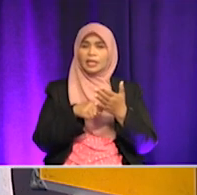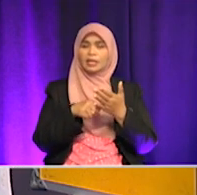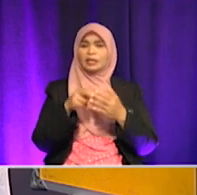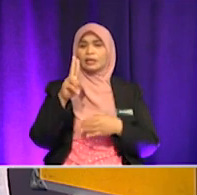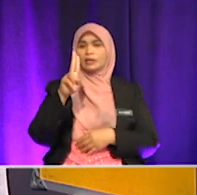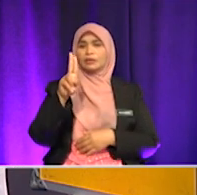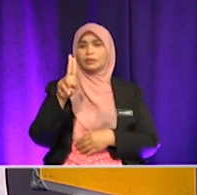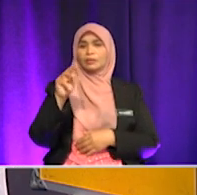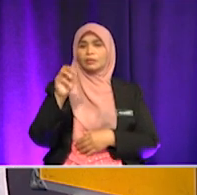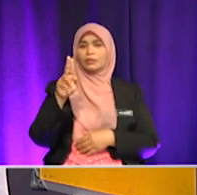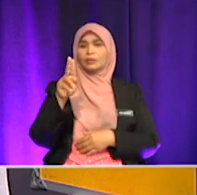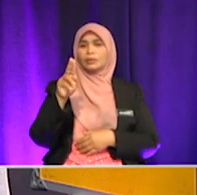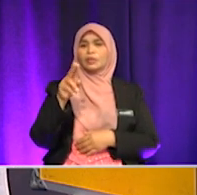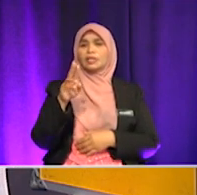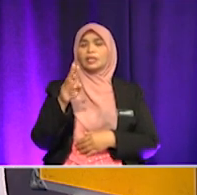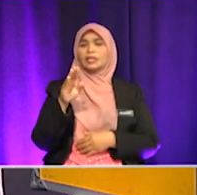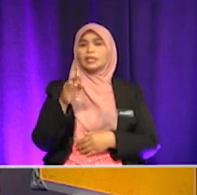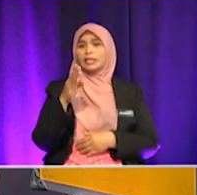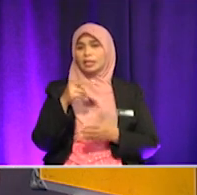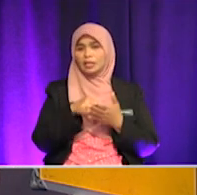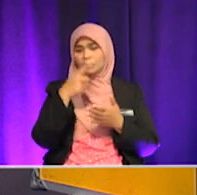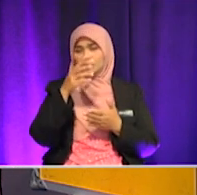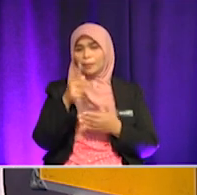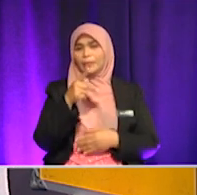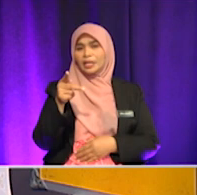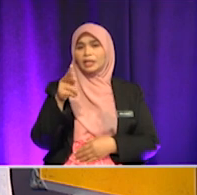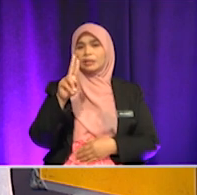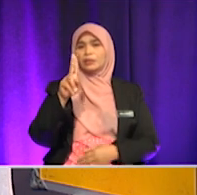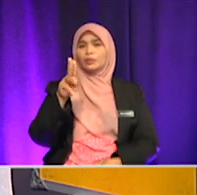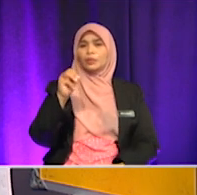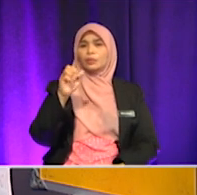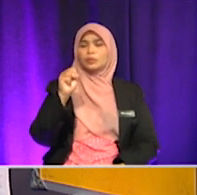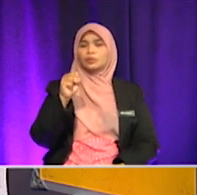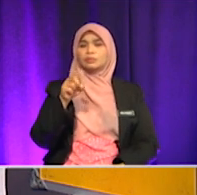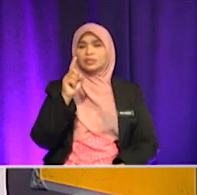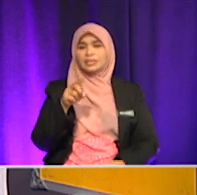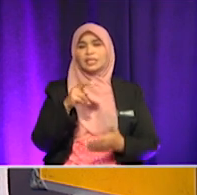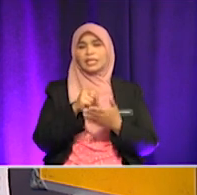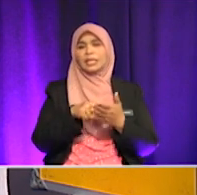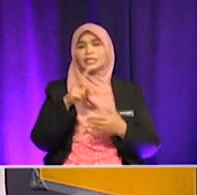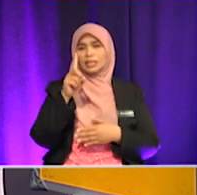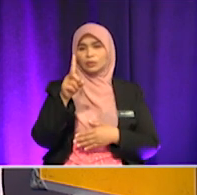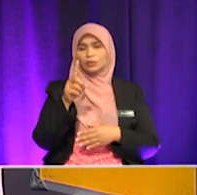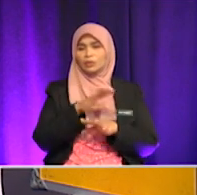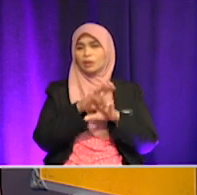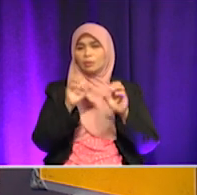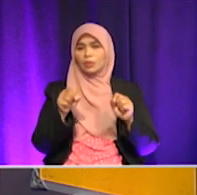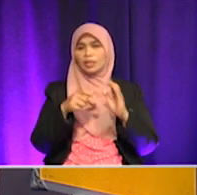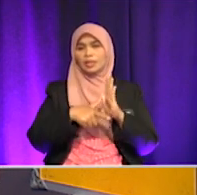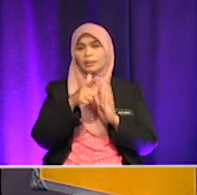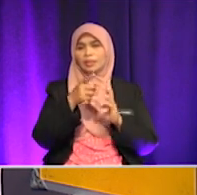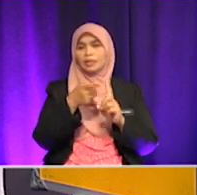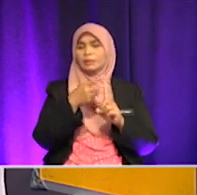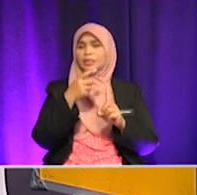rumus nilai bagi perkara rumus mestilah bernilai satu. Dia tak boleh lebih daripada satu.